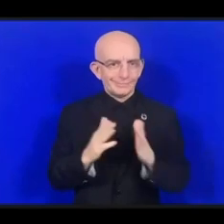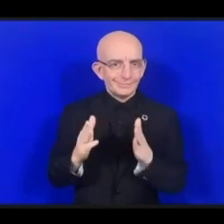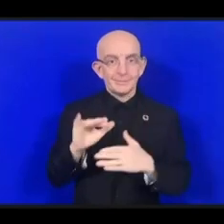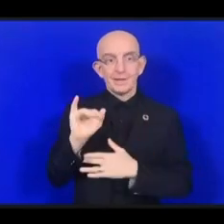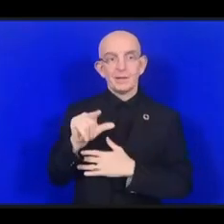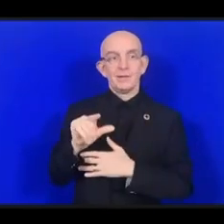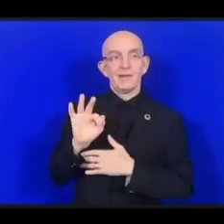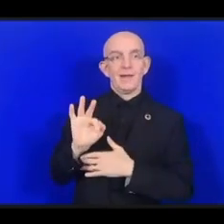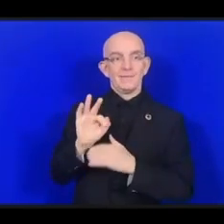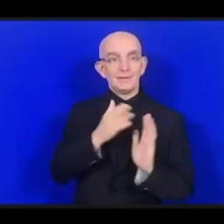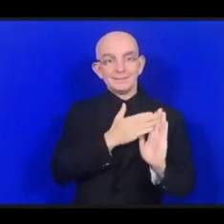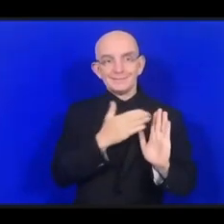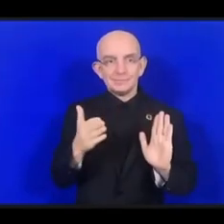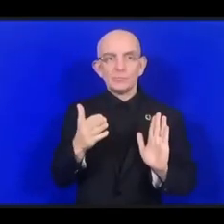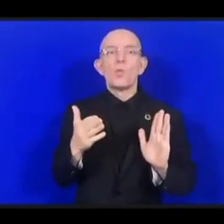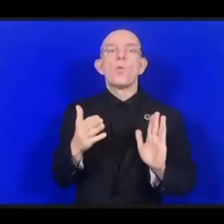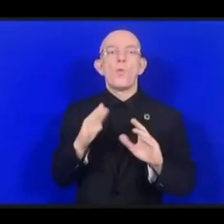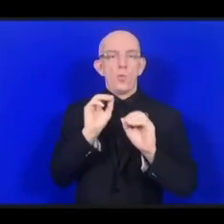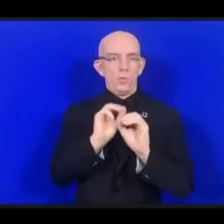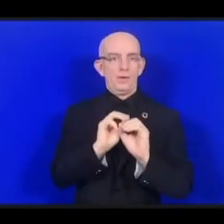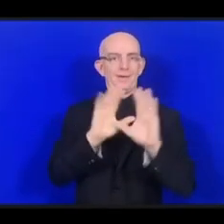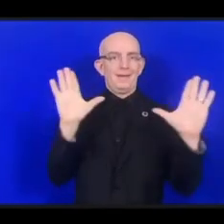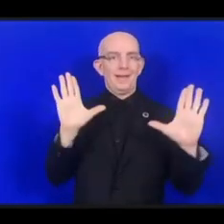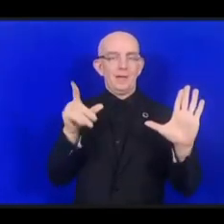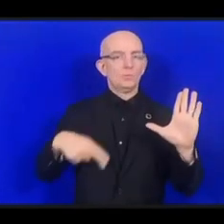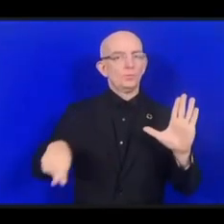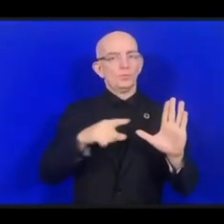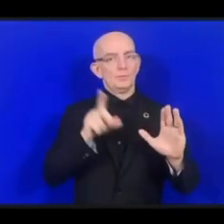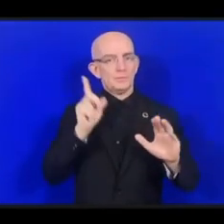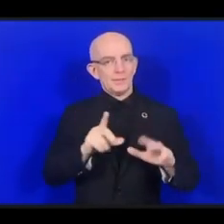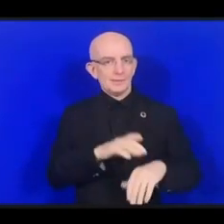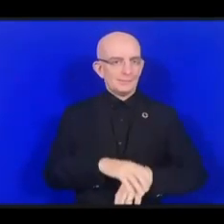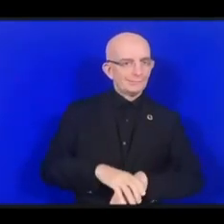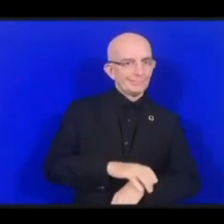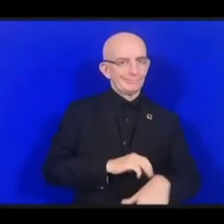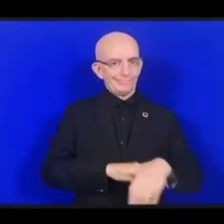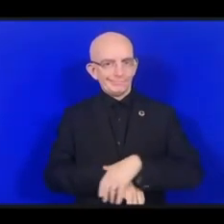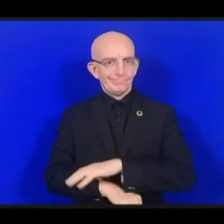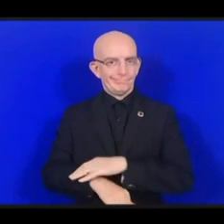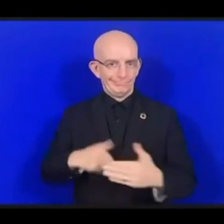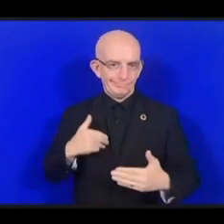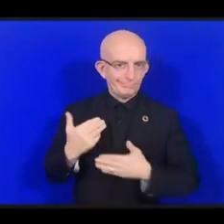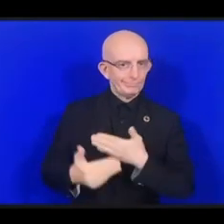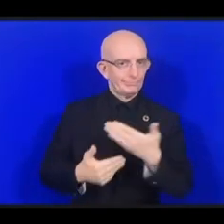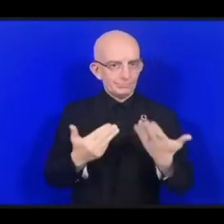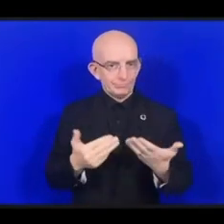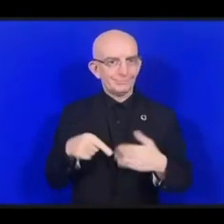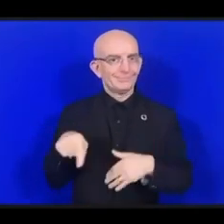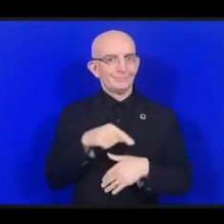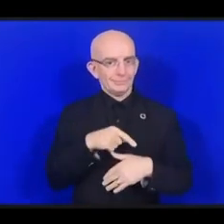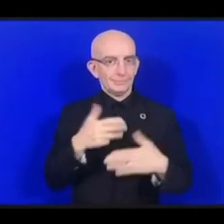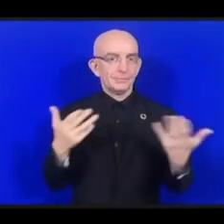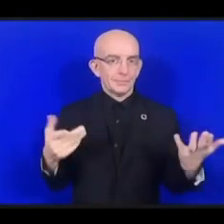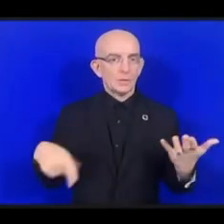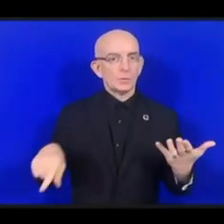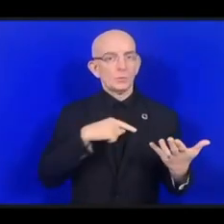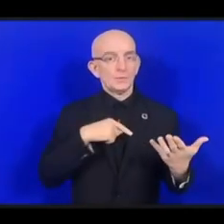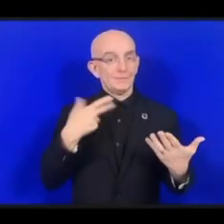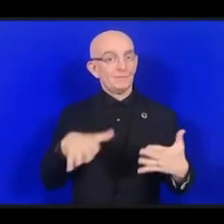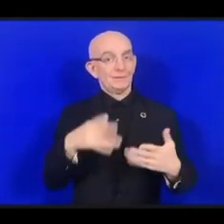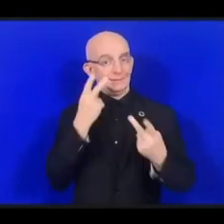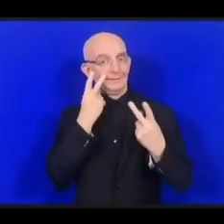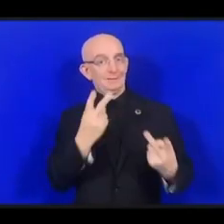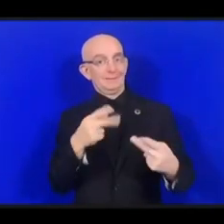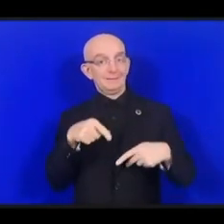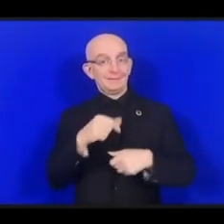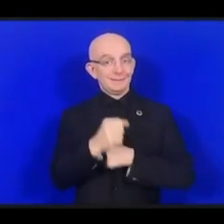的标题呢，叫做我们想要的互联网赋能所有的人。那么这也是能够帮